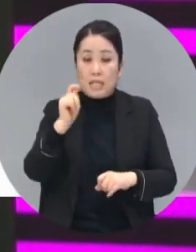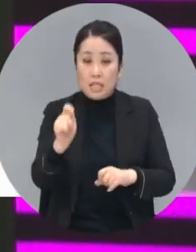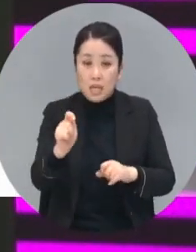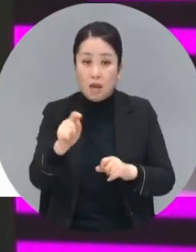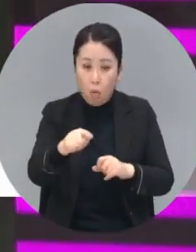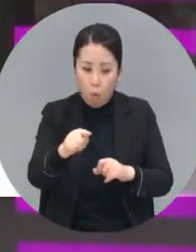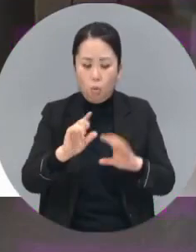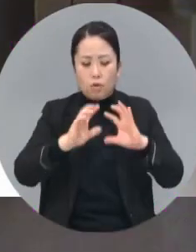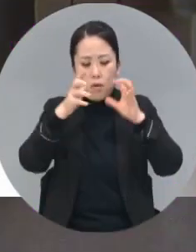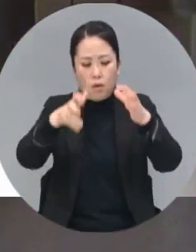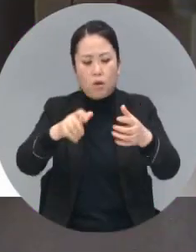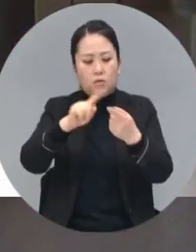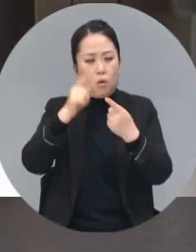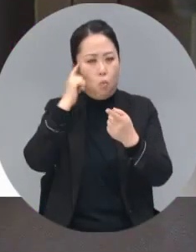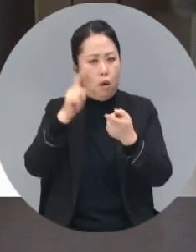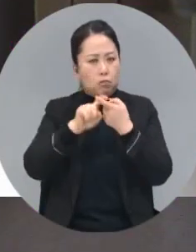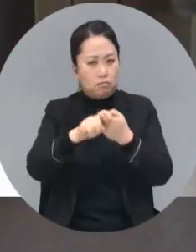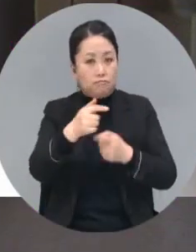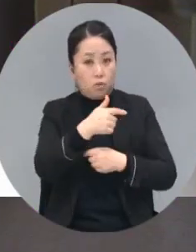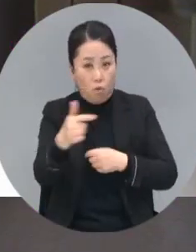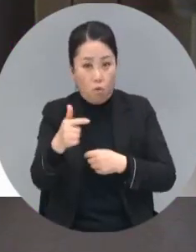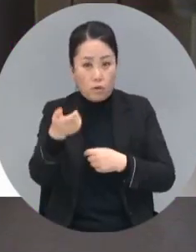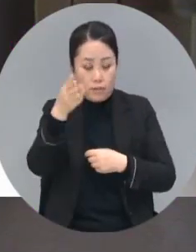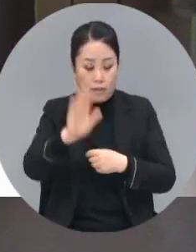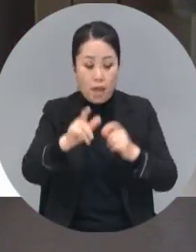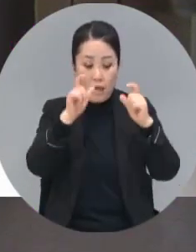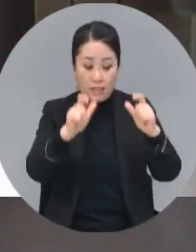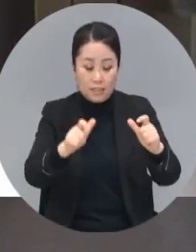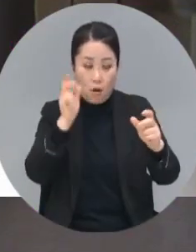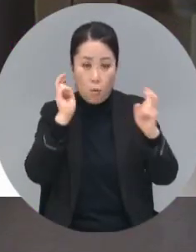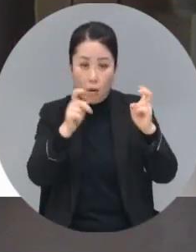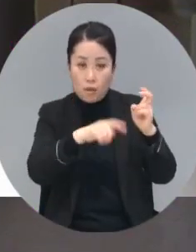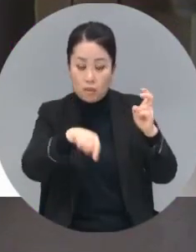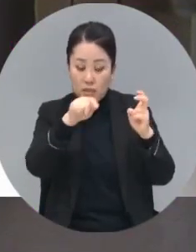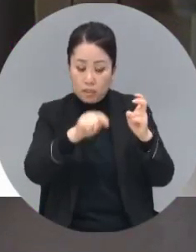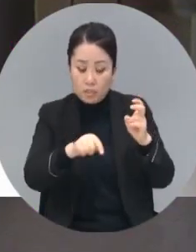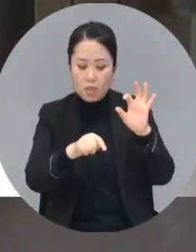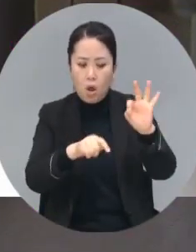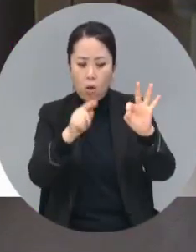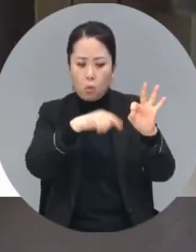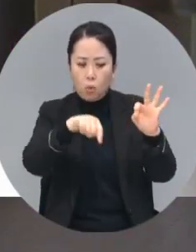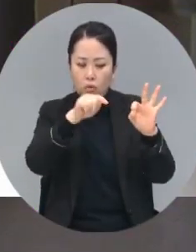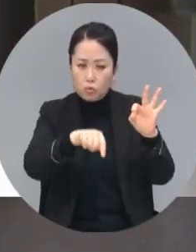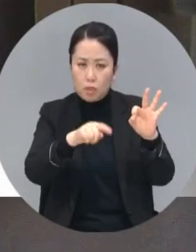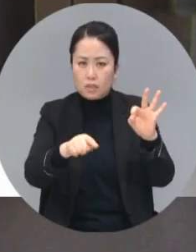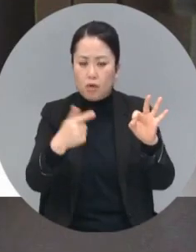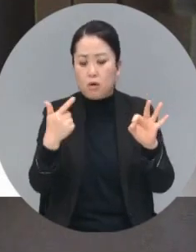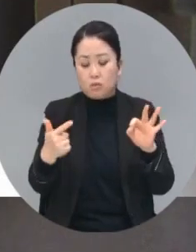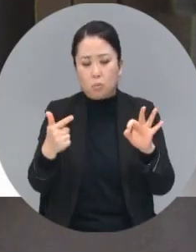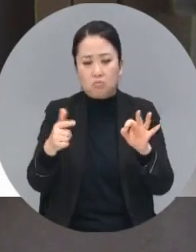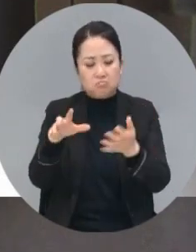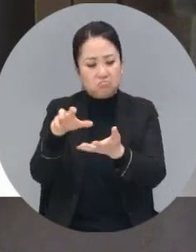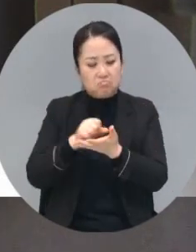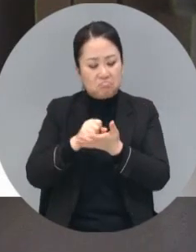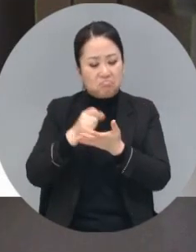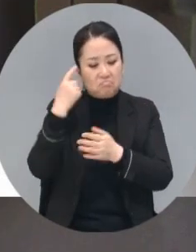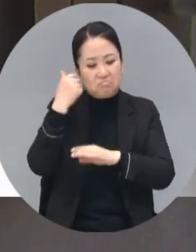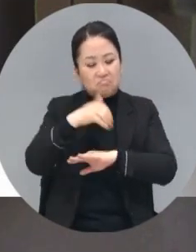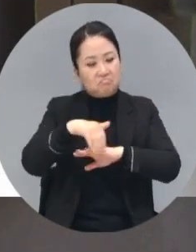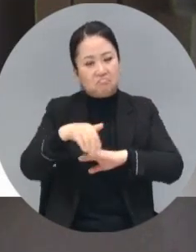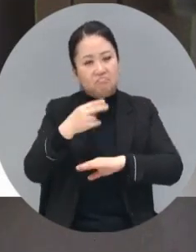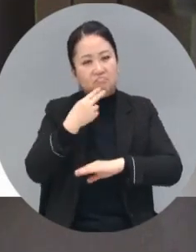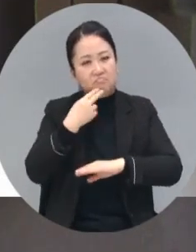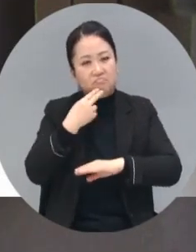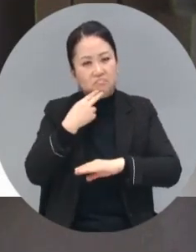뜨겁죠. 그런데 지역 기업들은 10곳 중 6곳이 도입 계획이 없다며 시기상조라는